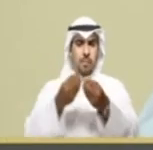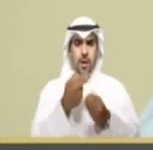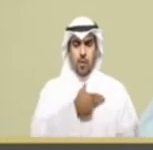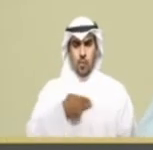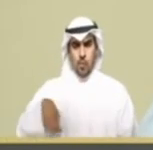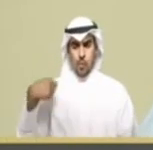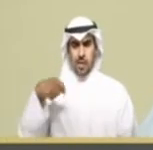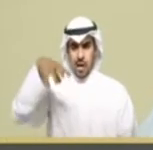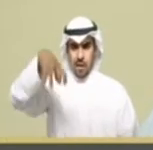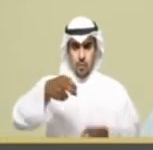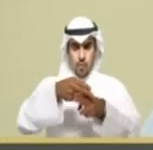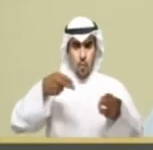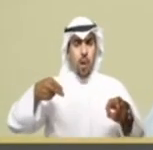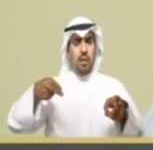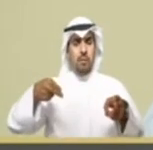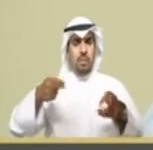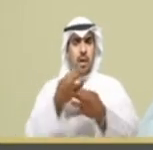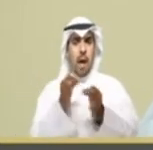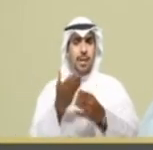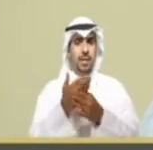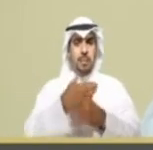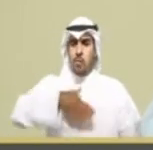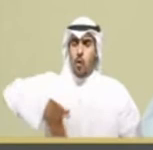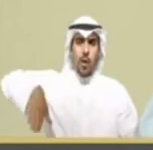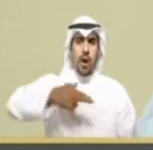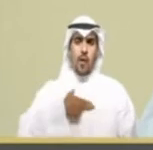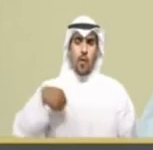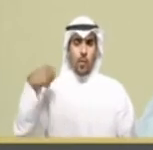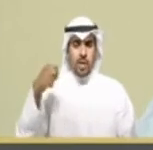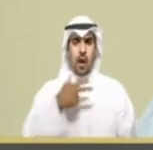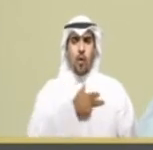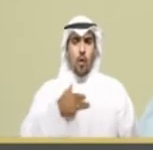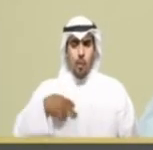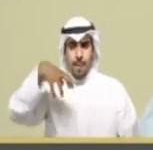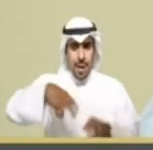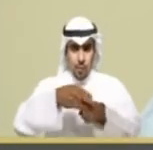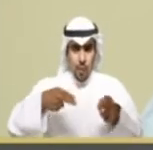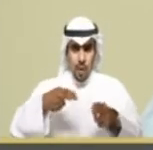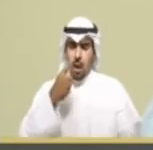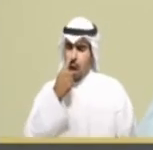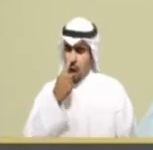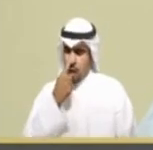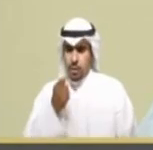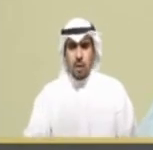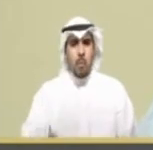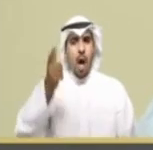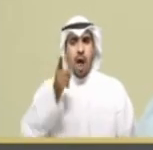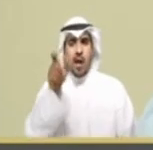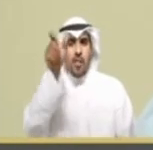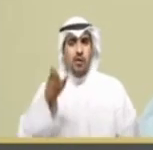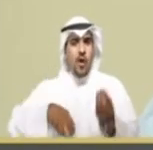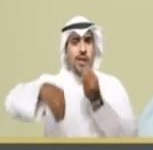ضيف الرحمن، والكل يريد أن يؤدي هذا الحاج مناسكه على الوجه الأكمل. بحمد الله عز